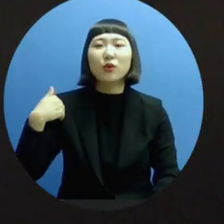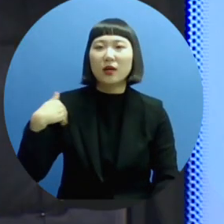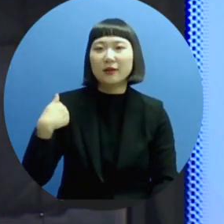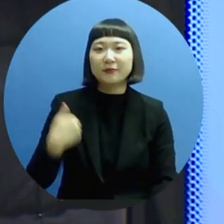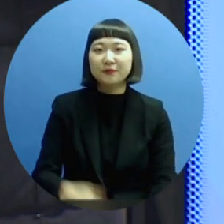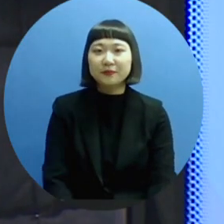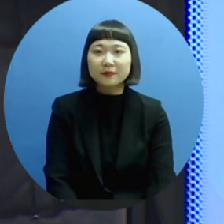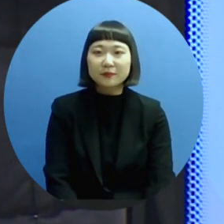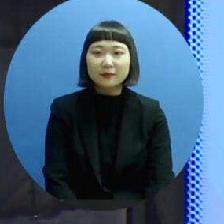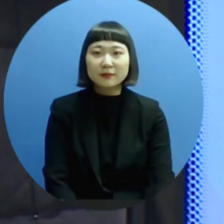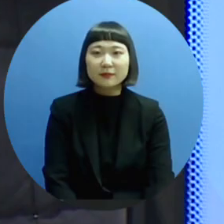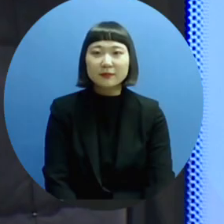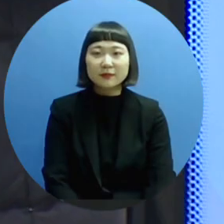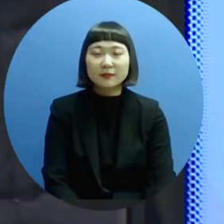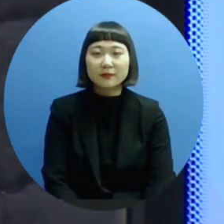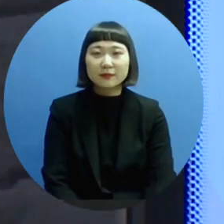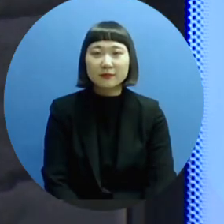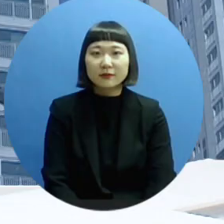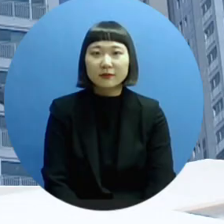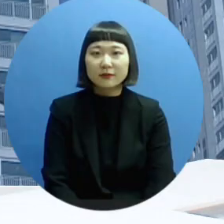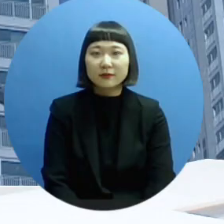뉴스 김유창입니다.